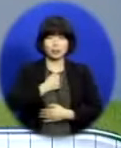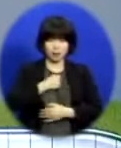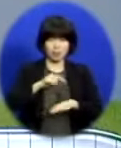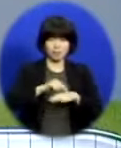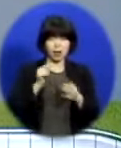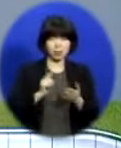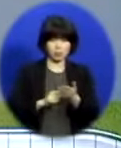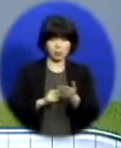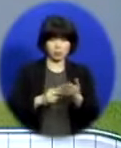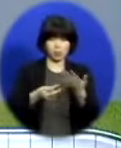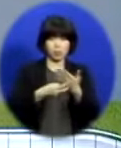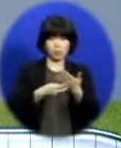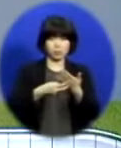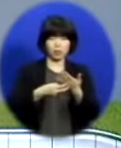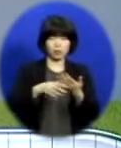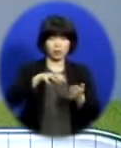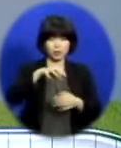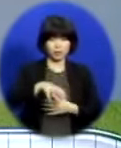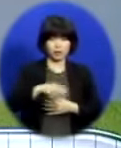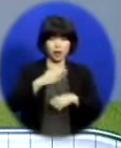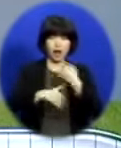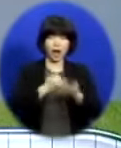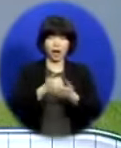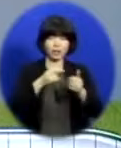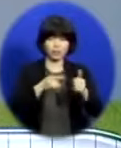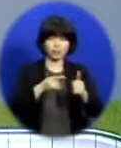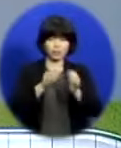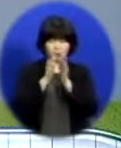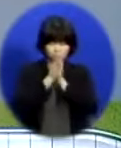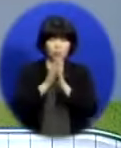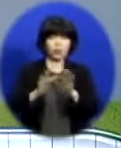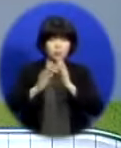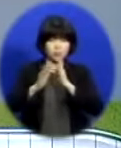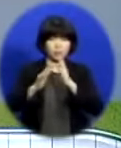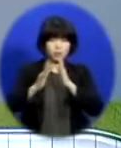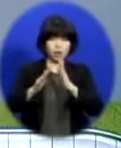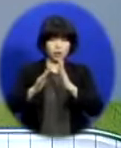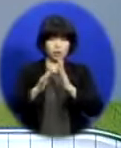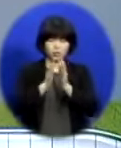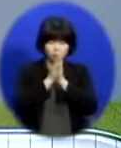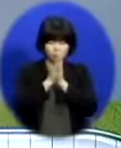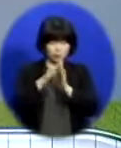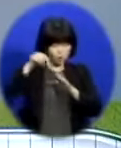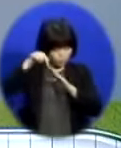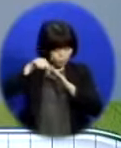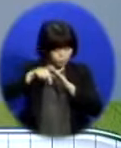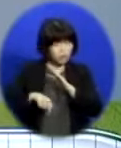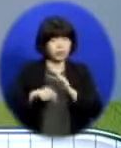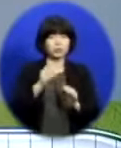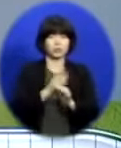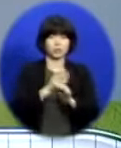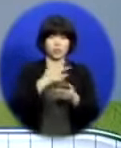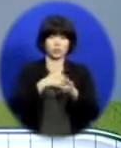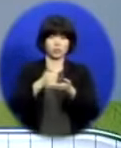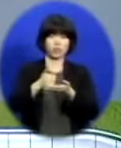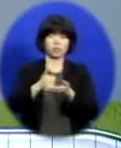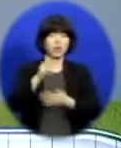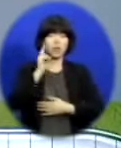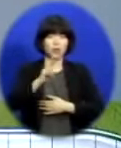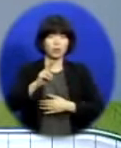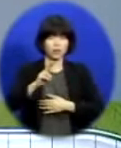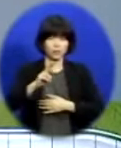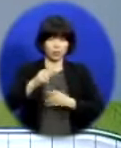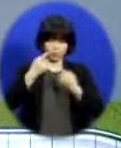병상에서 하나님께 기도하는데 방언으로 기도하면서 기도가 깊어지는 중에 주님은 저에게 너무나도